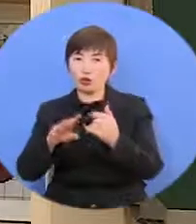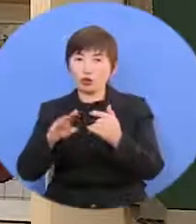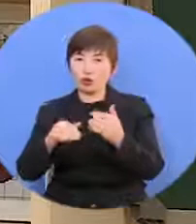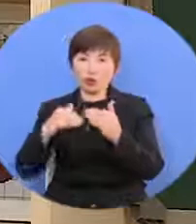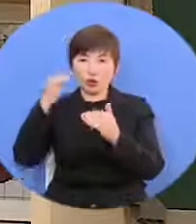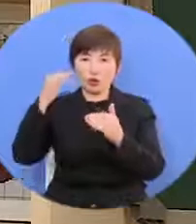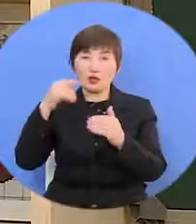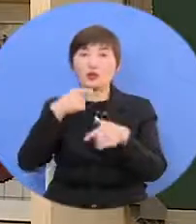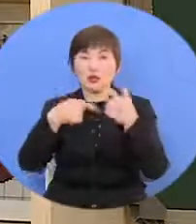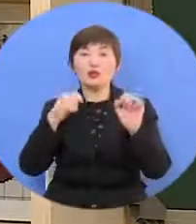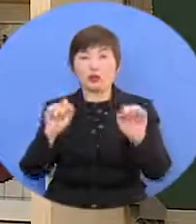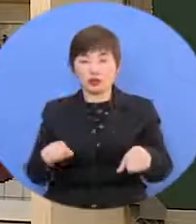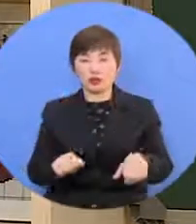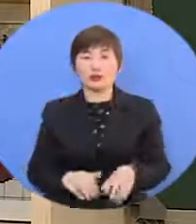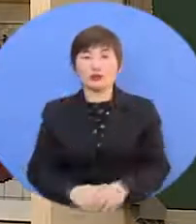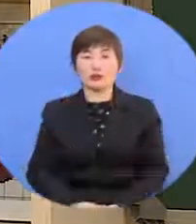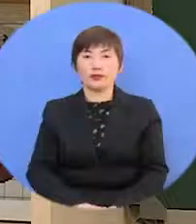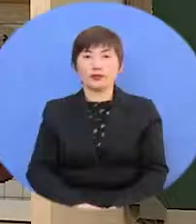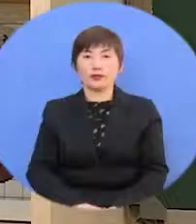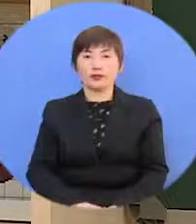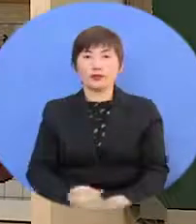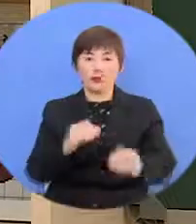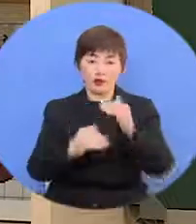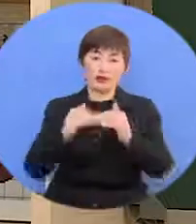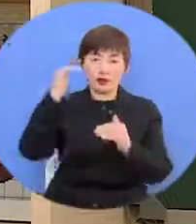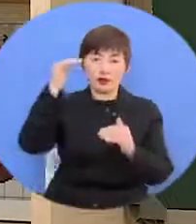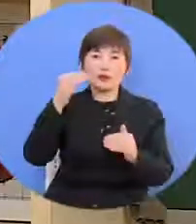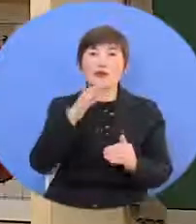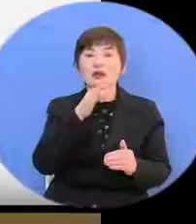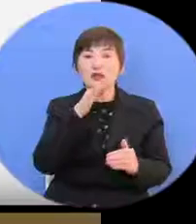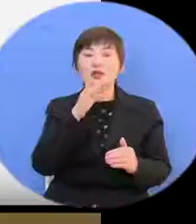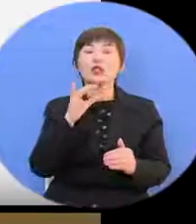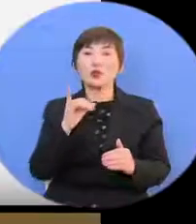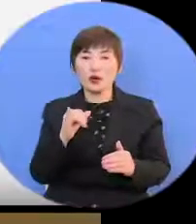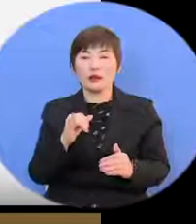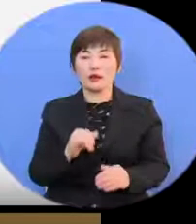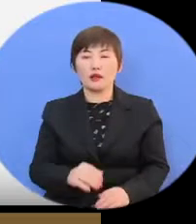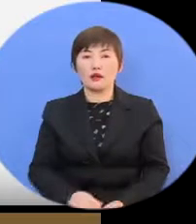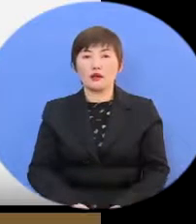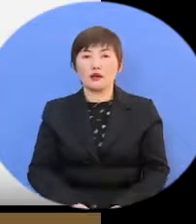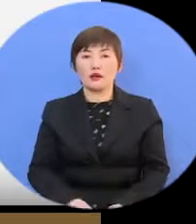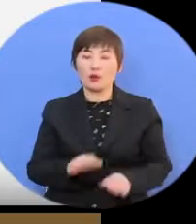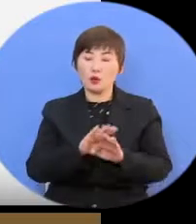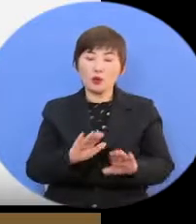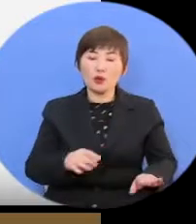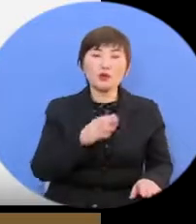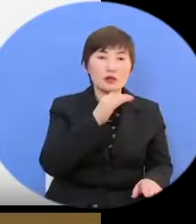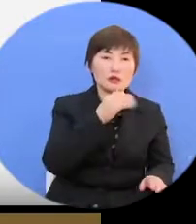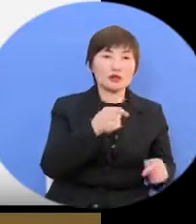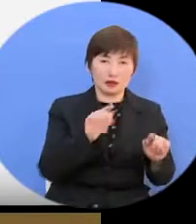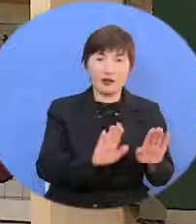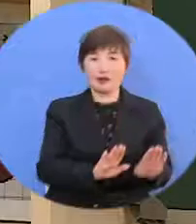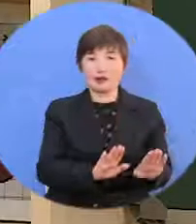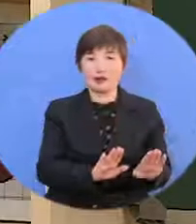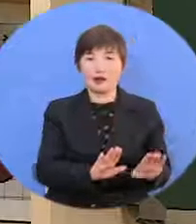ойлгох нэ. За тэгвэл шилжилтийн нас гэж юу юм бэ? Тэгвэл одоо та нар маань хүүхэд насандаа байгаа. Хэсэг хугацааны